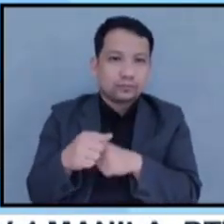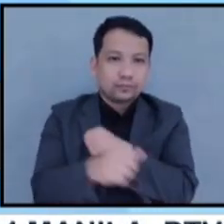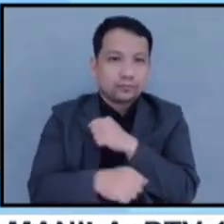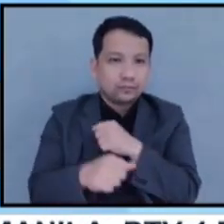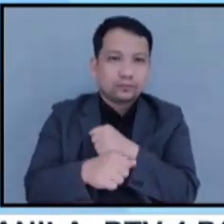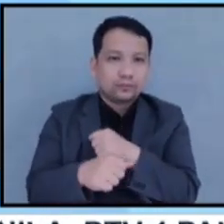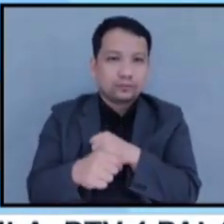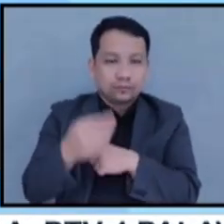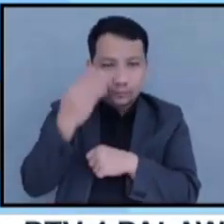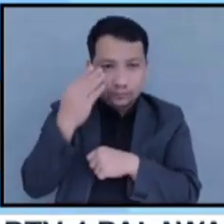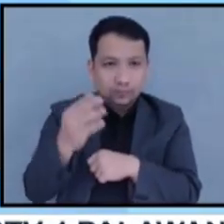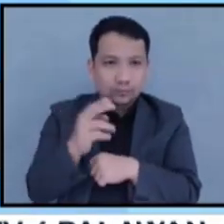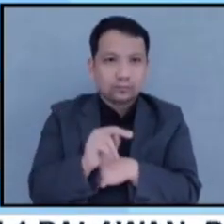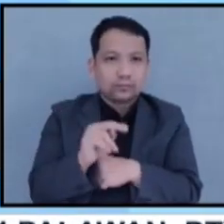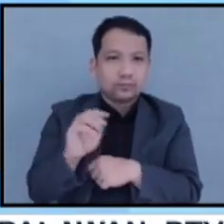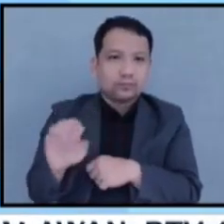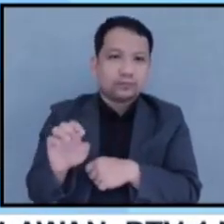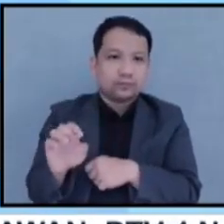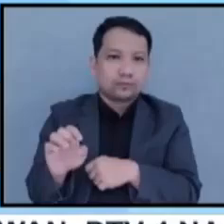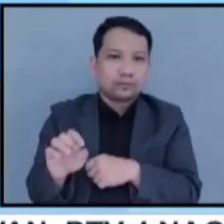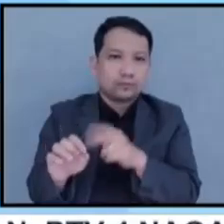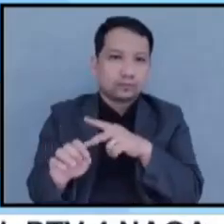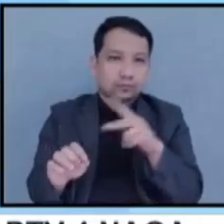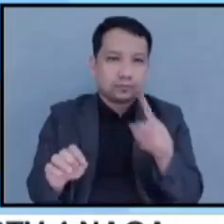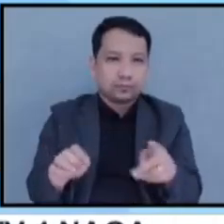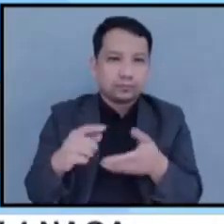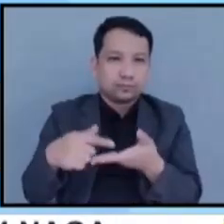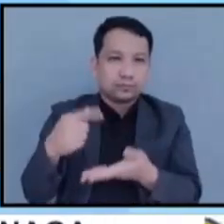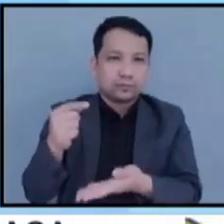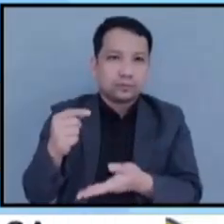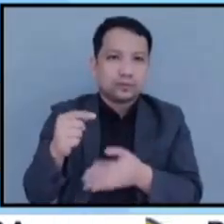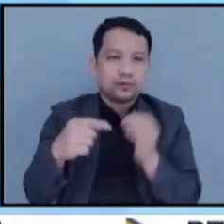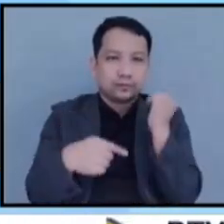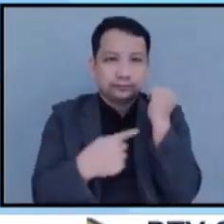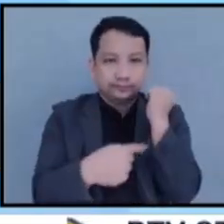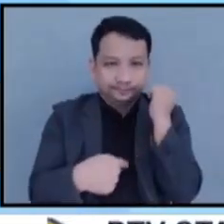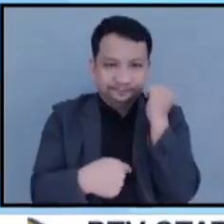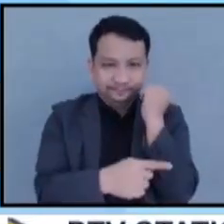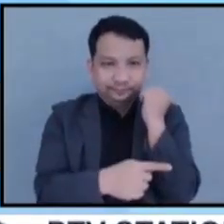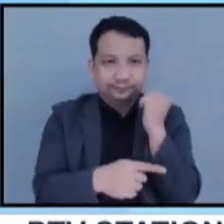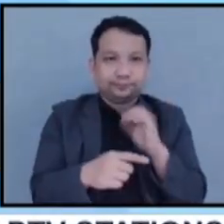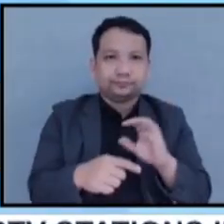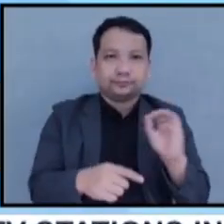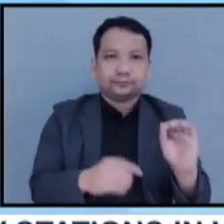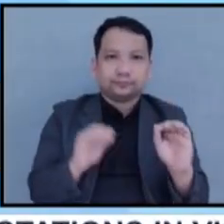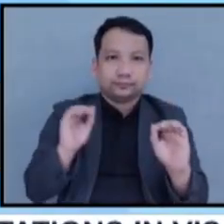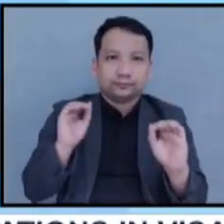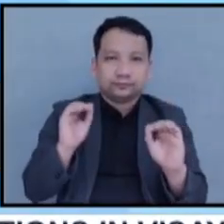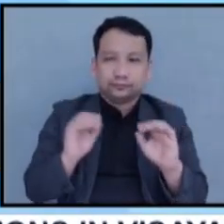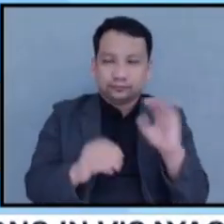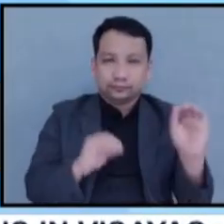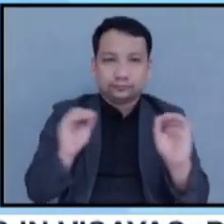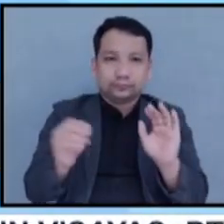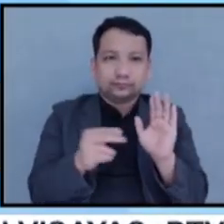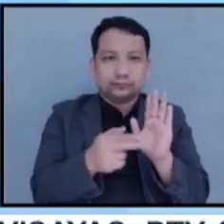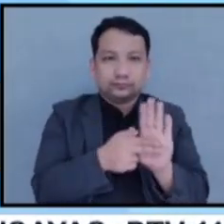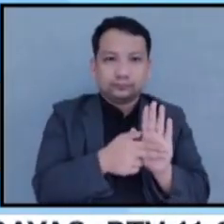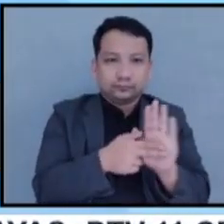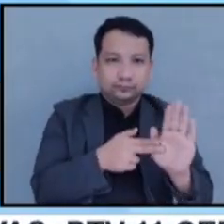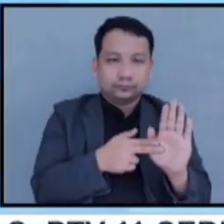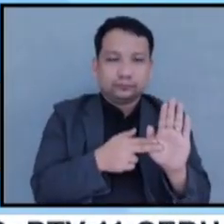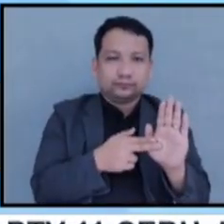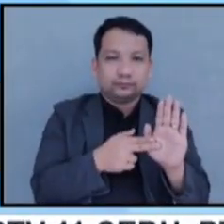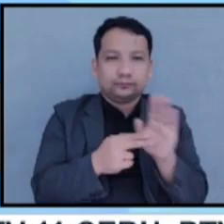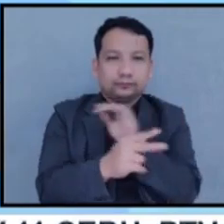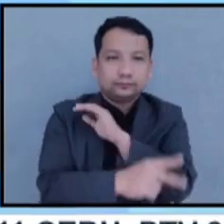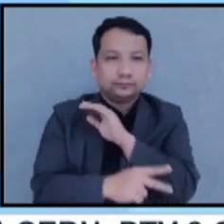Bataan, Bulacan, Nueva Ecija, Pampanga, Tarlac, and Zambales. At kanya-kanyang provincial branding po ang ipopromote